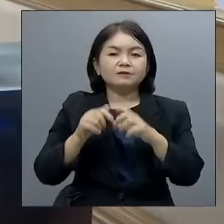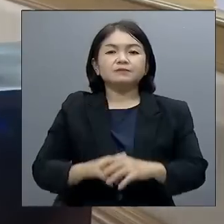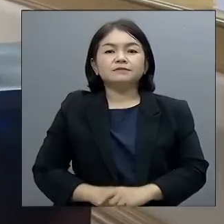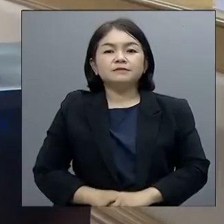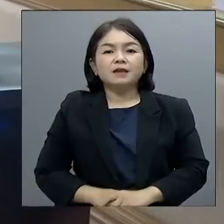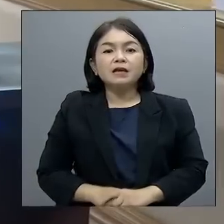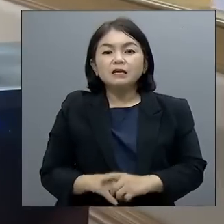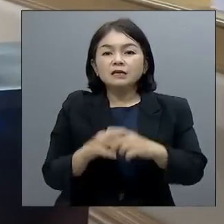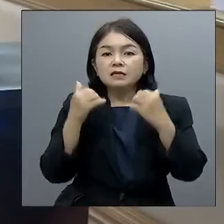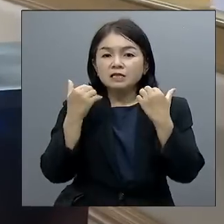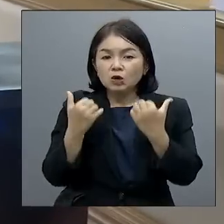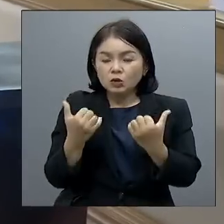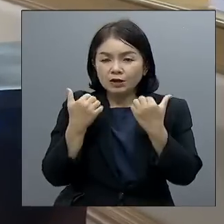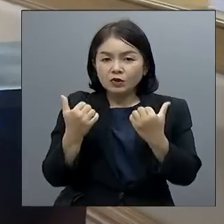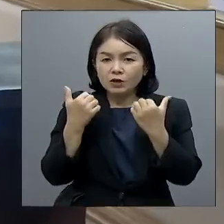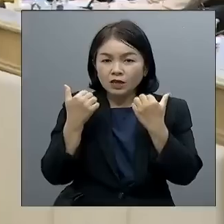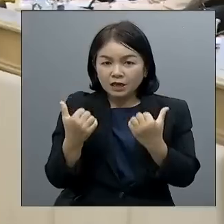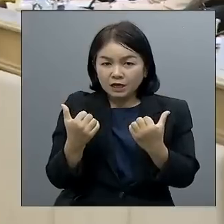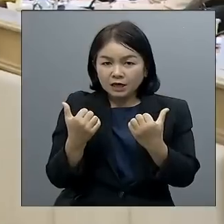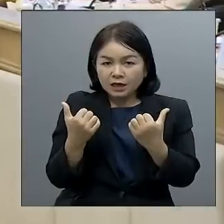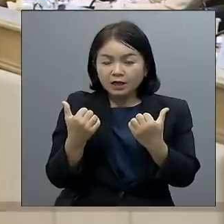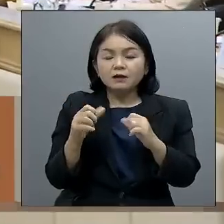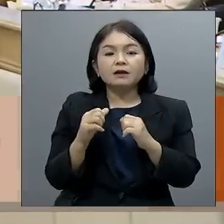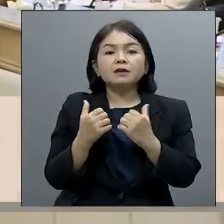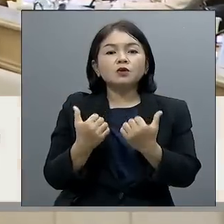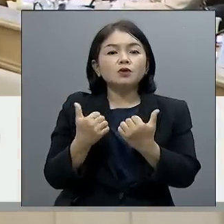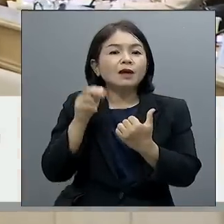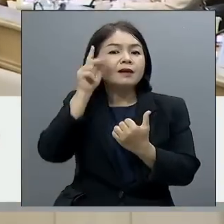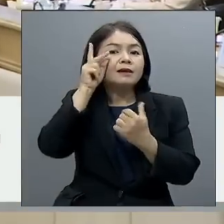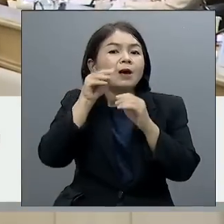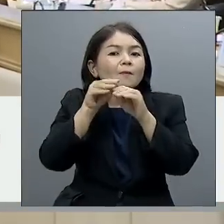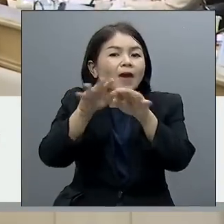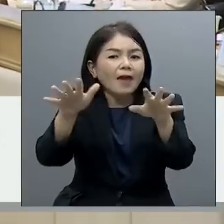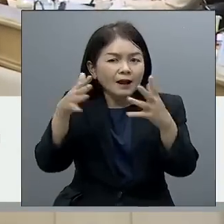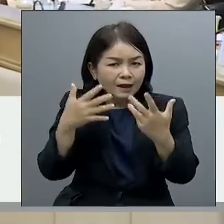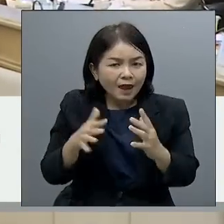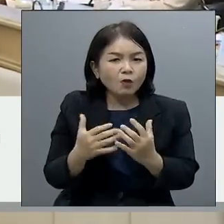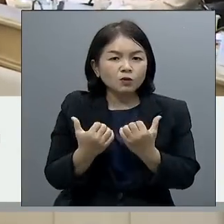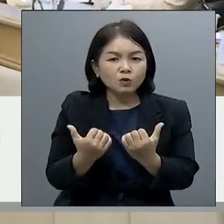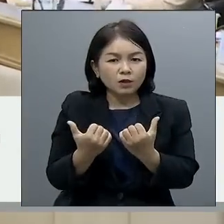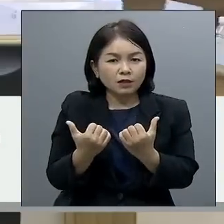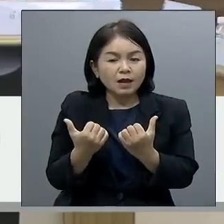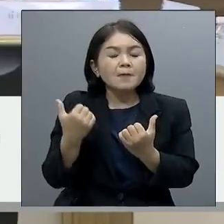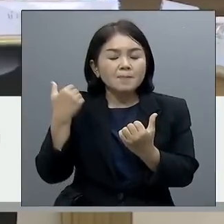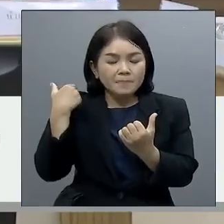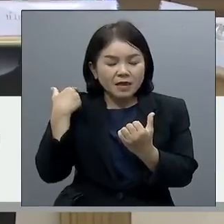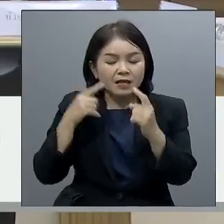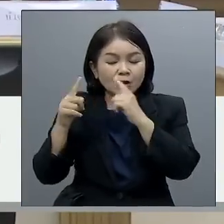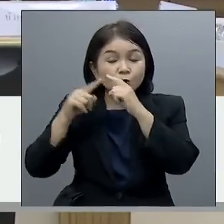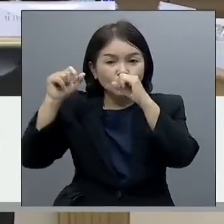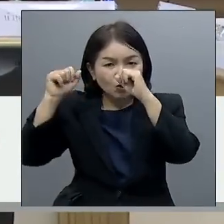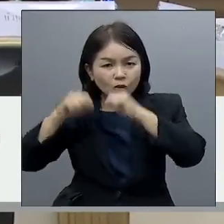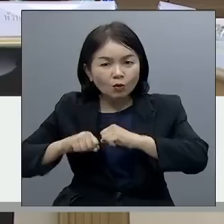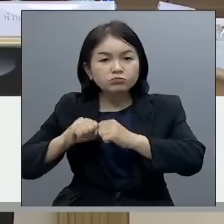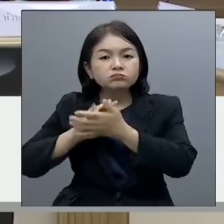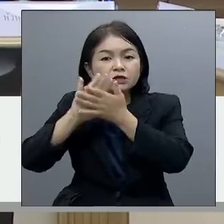จนถึงนาทีนี้ก็อาจจะมีข่าวออกมาแล้วนะคะว่ามีการตกลงกันแล้วเรียบร้อย